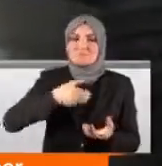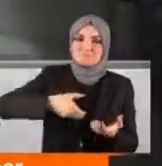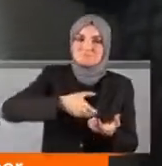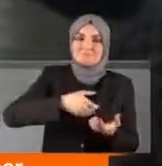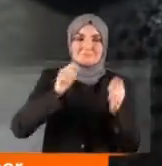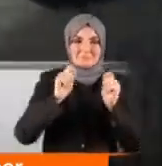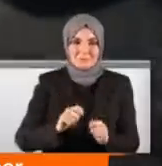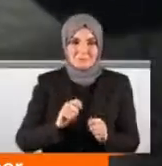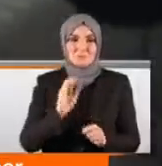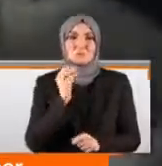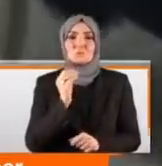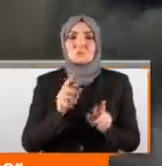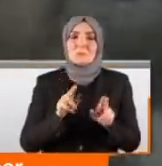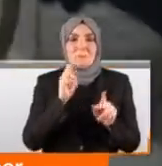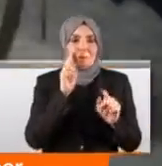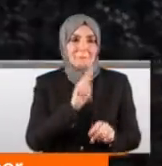bakıyor